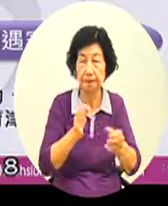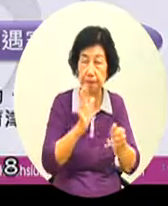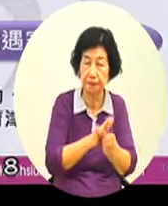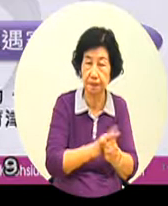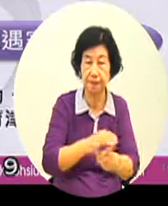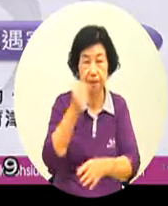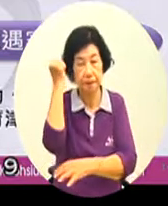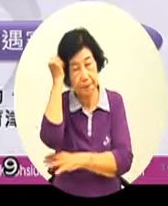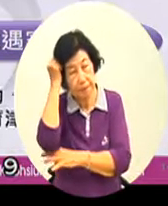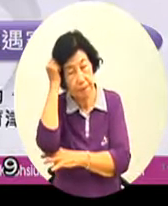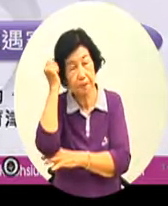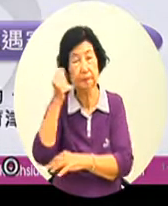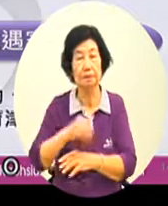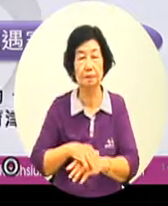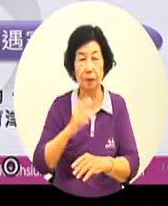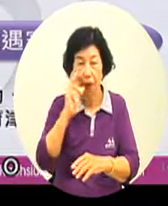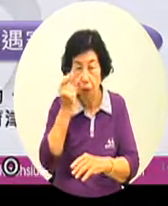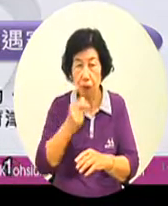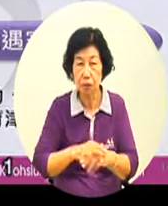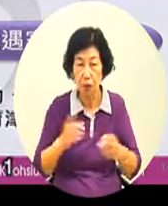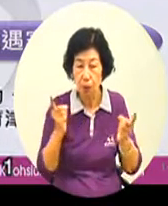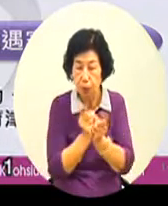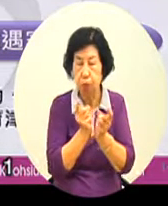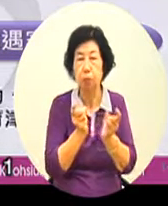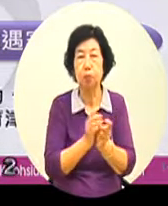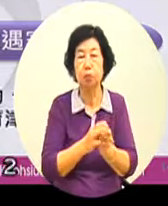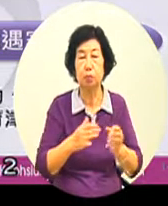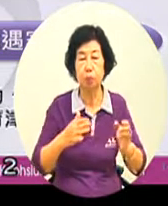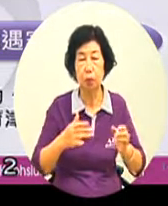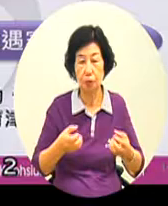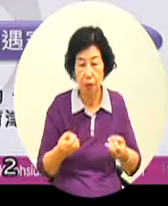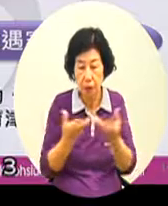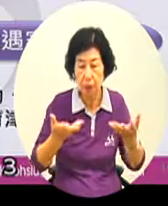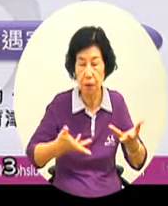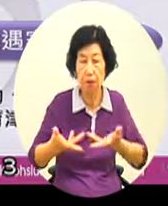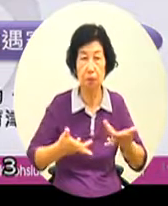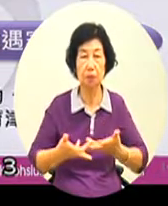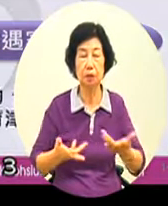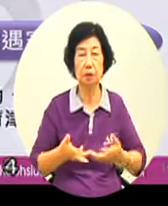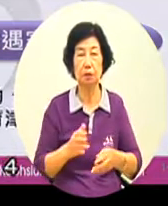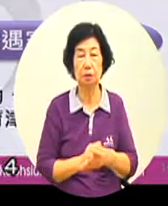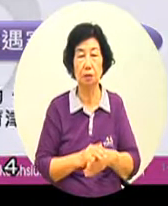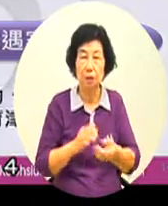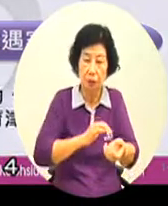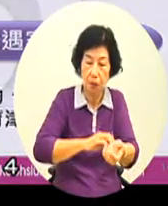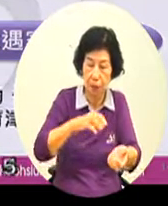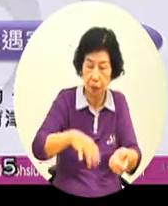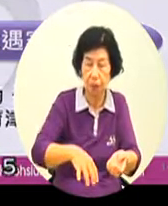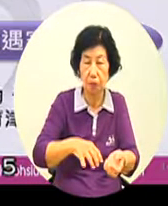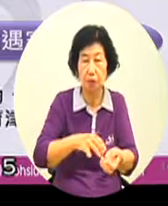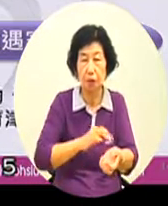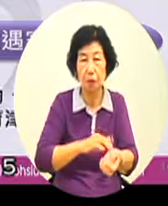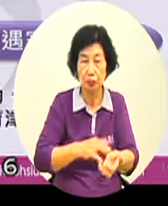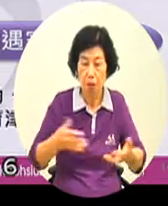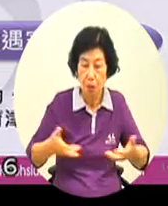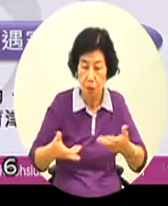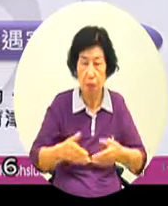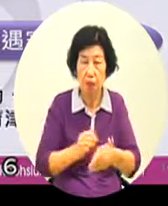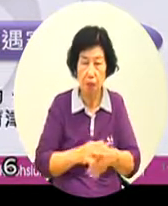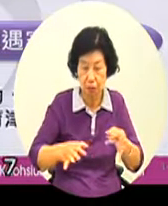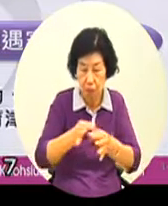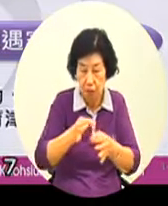部分，还有一些特殊境遇家庭的，不管是医疗的协助，或是经济方面的